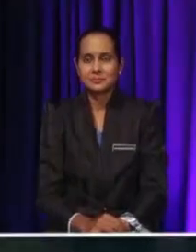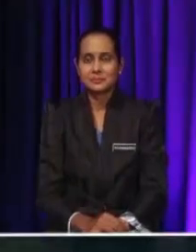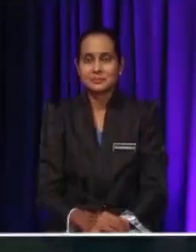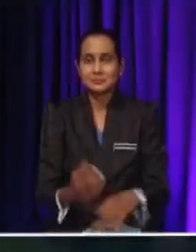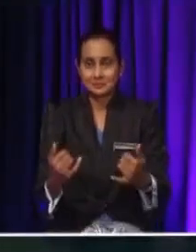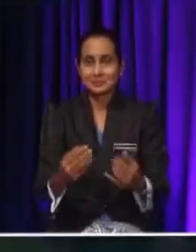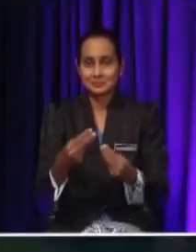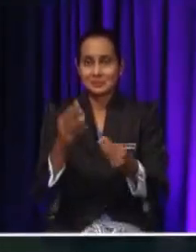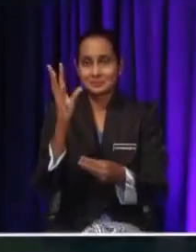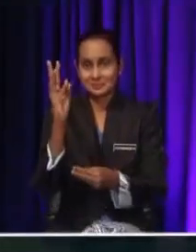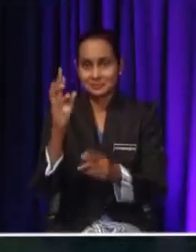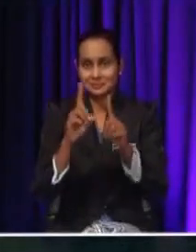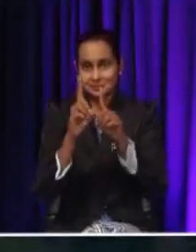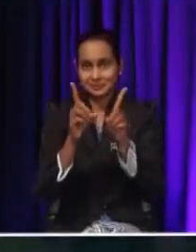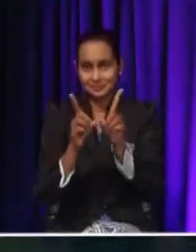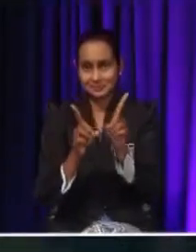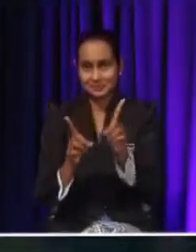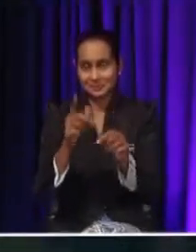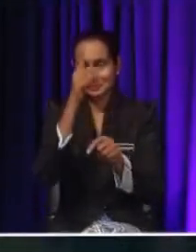-bintang lah